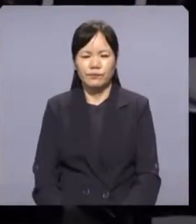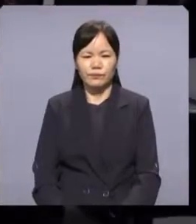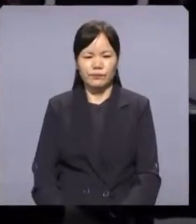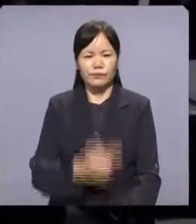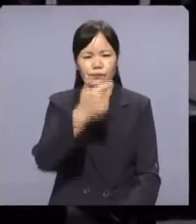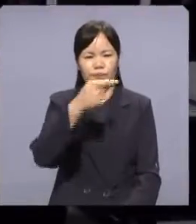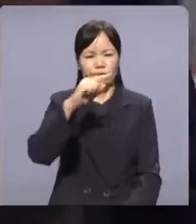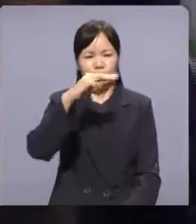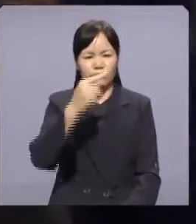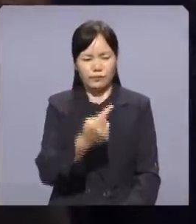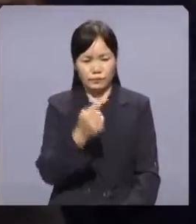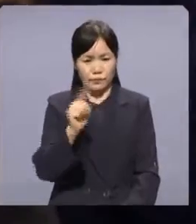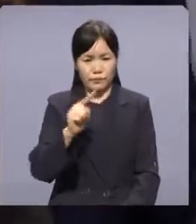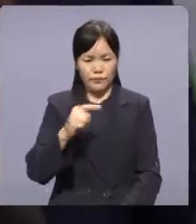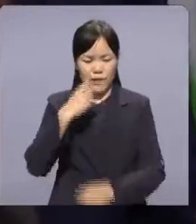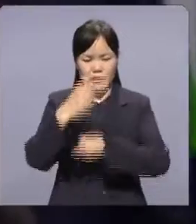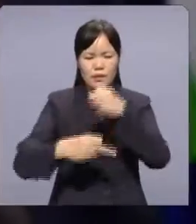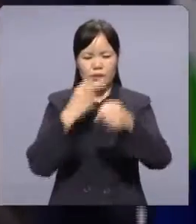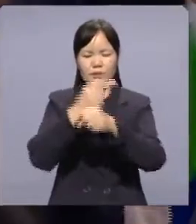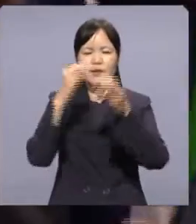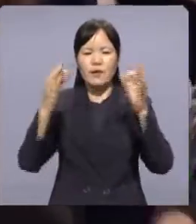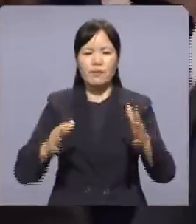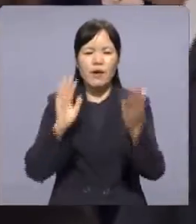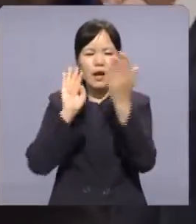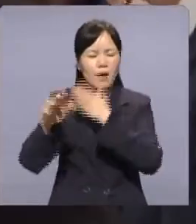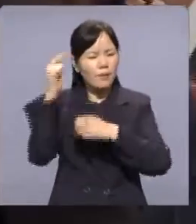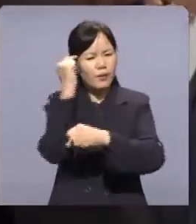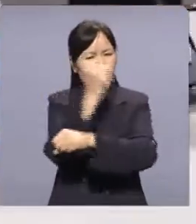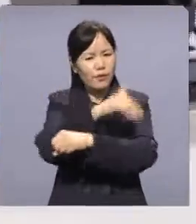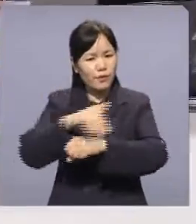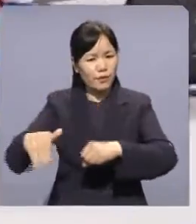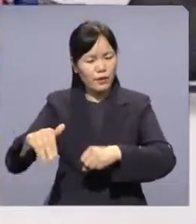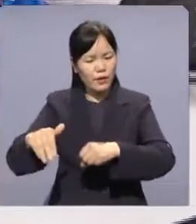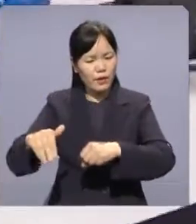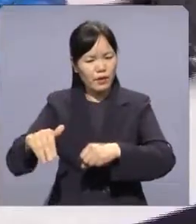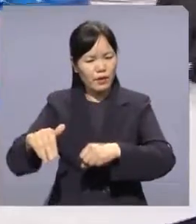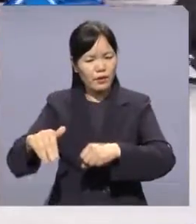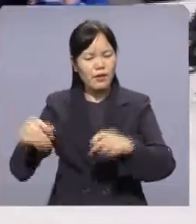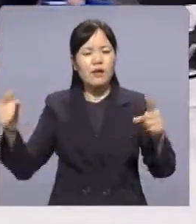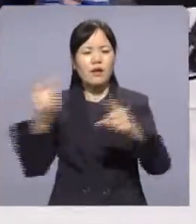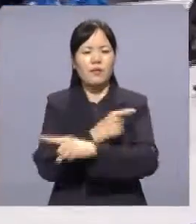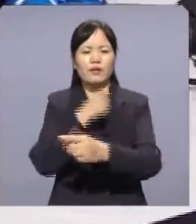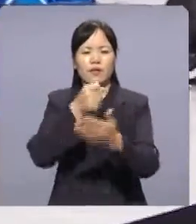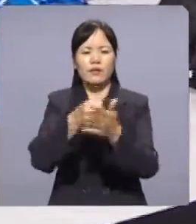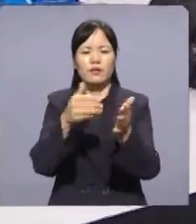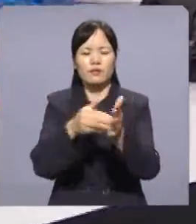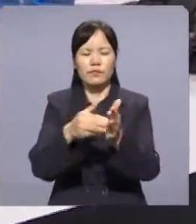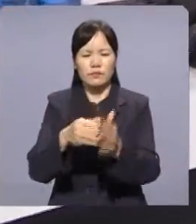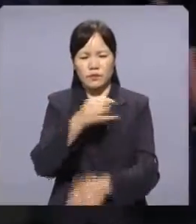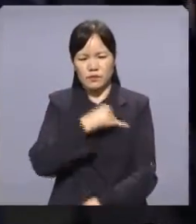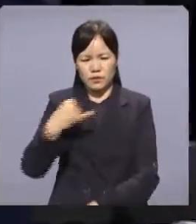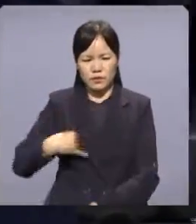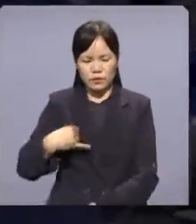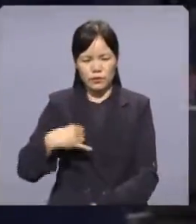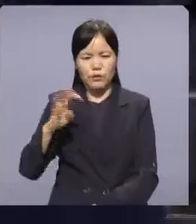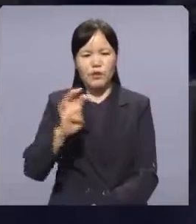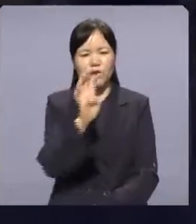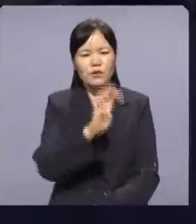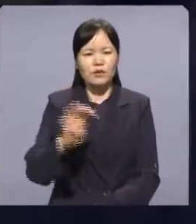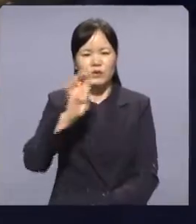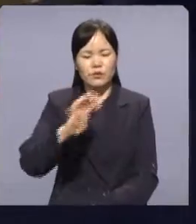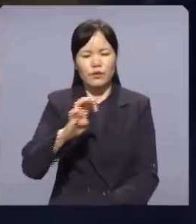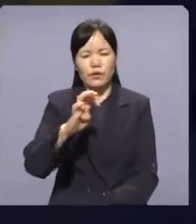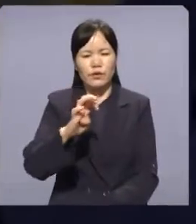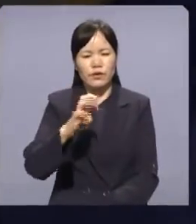북대서양 조약기구 나토가 12년 만에 앞으로의 전략 개념을 바꾸기로 결정했습니다. 중국을 유럽과 대서양